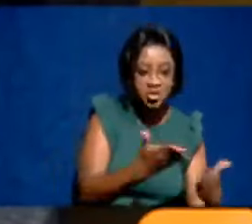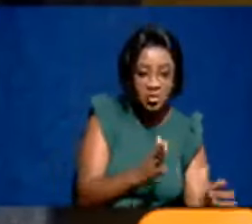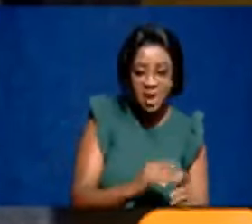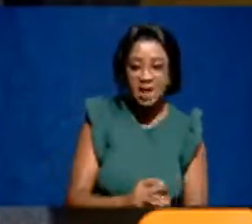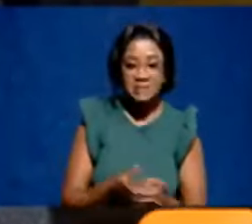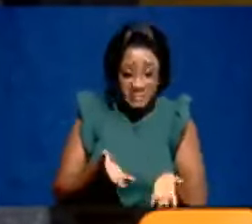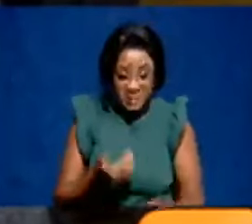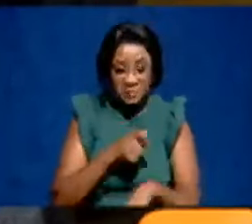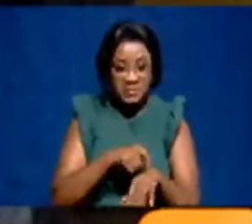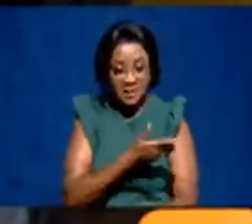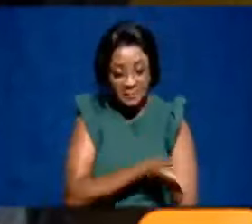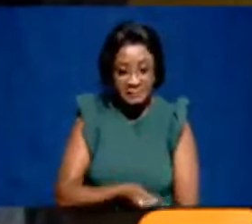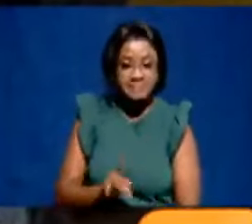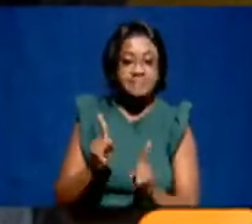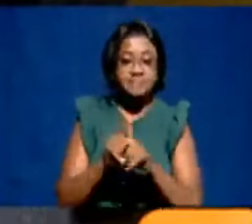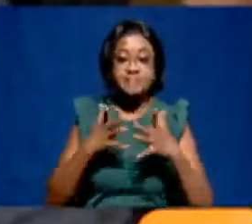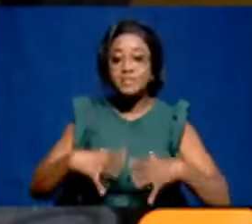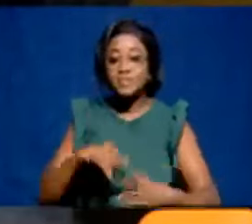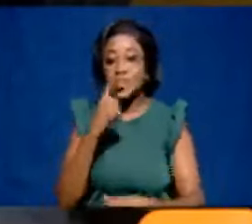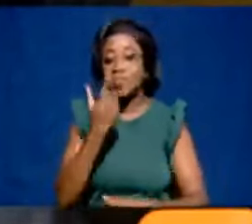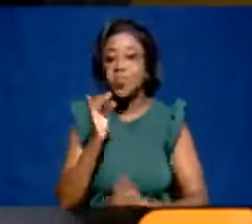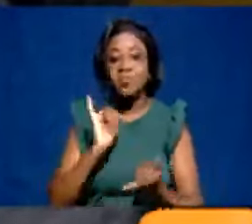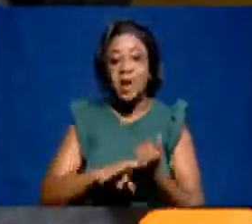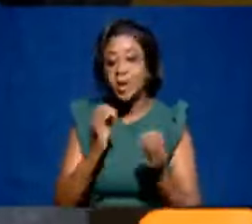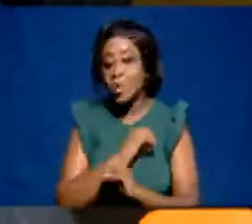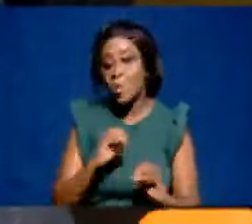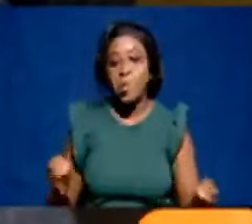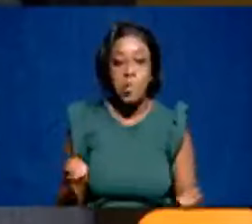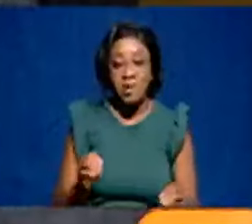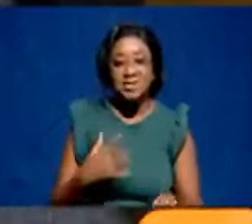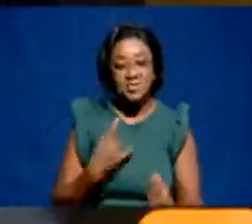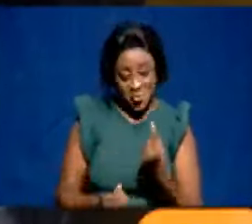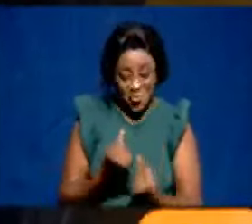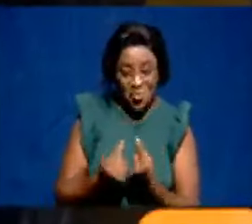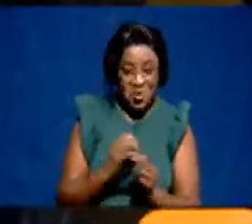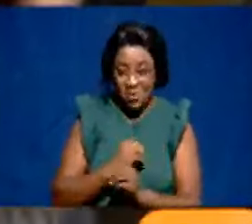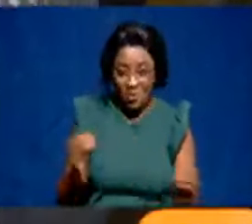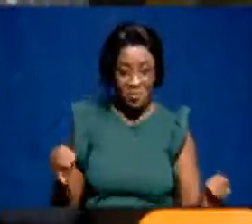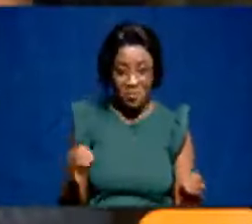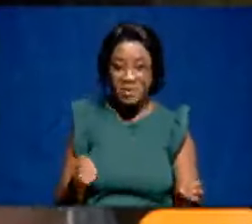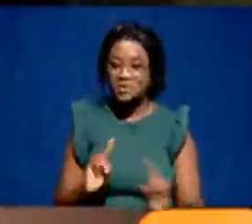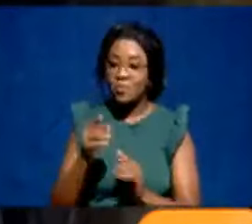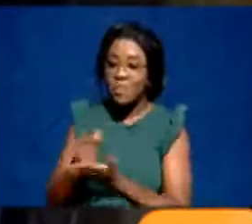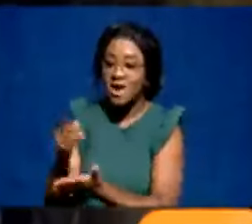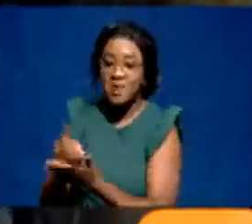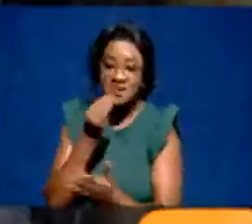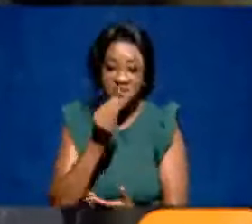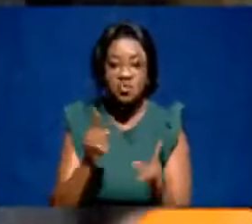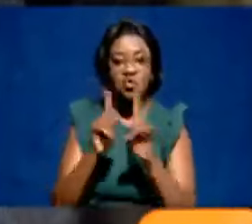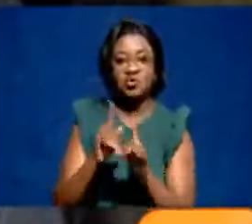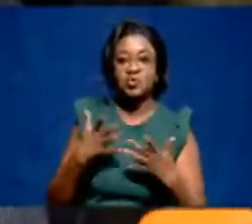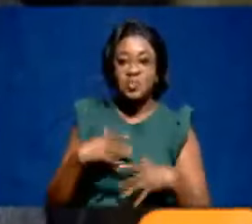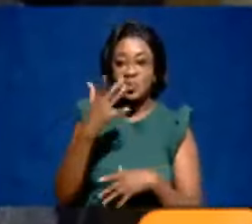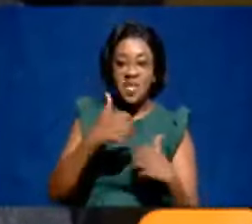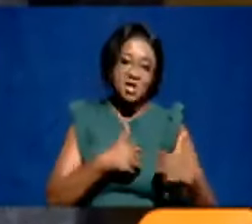masaa. Pia kuna mabachelors wengi hawapiki nyumbani, so ni hapa nyumbani hapa chini chini, wengine kwa klabu ndio wanapatana